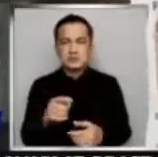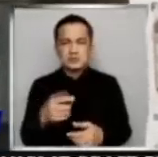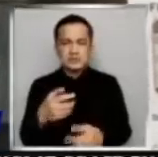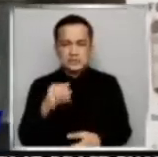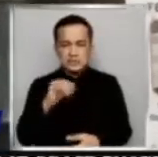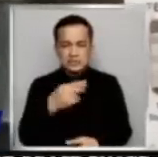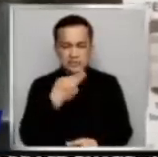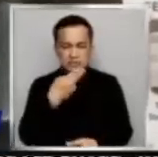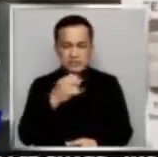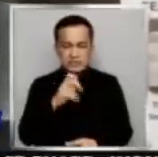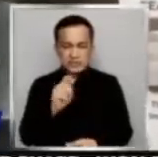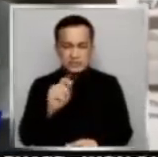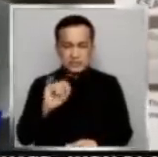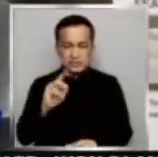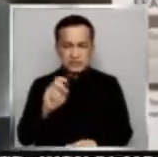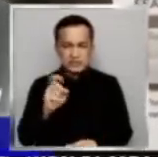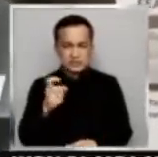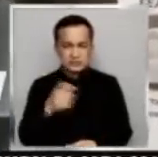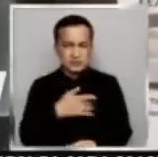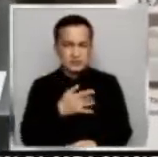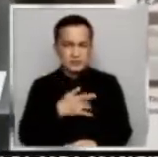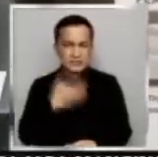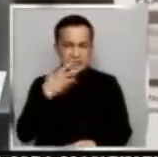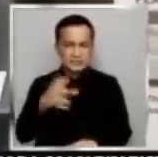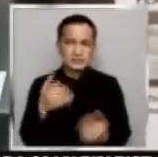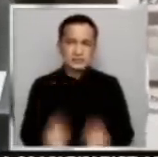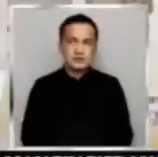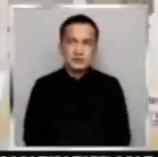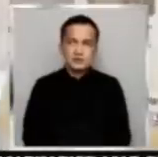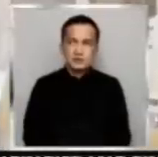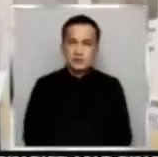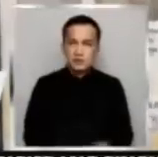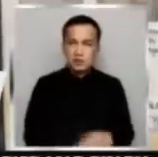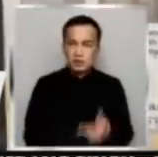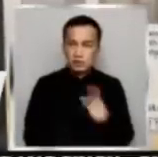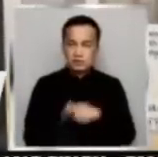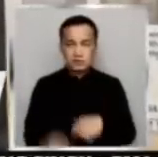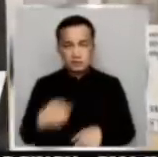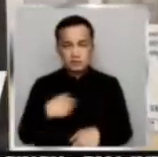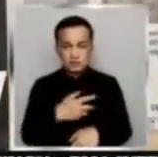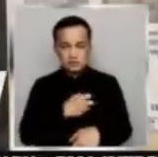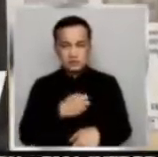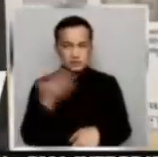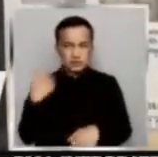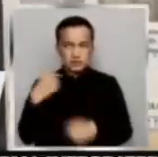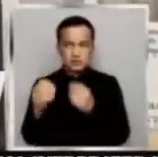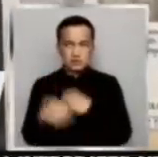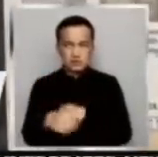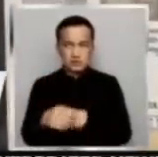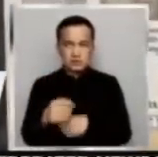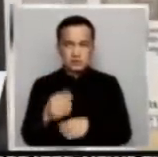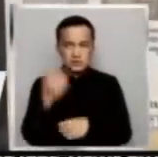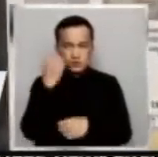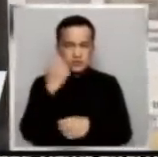nasa ano naman ako? Sa opisina naman ako. Kulang na sa therapy yun.